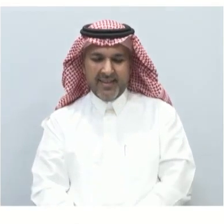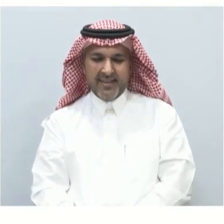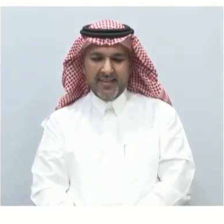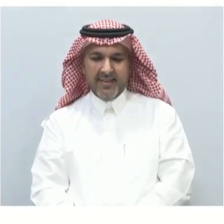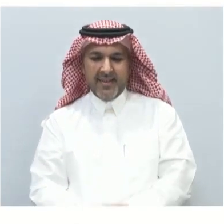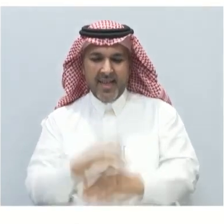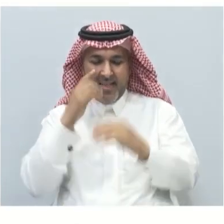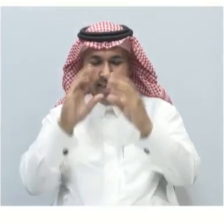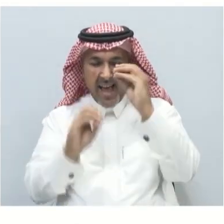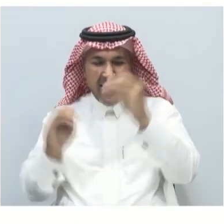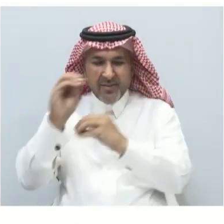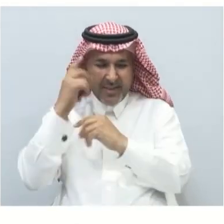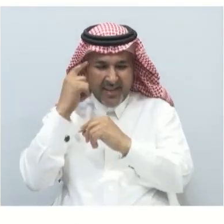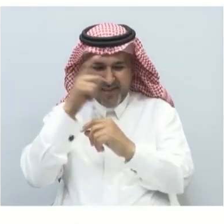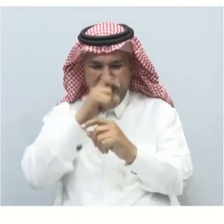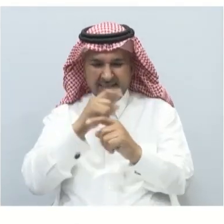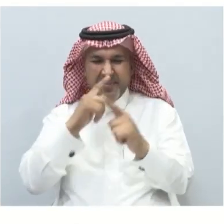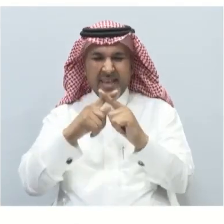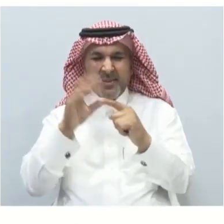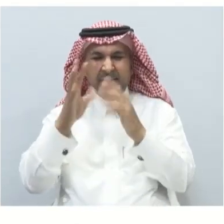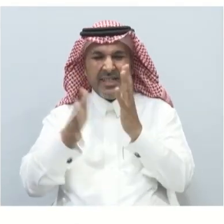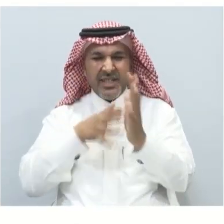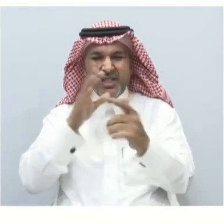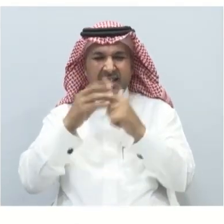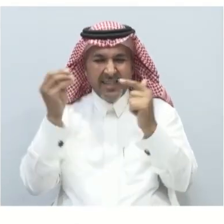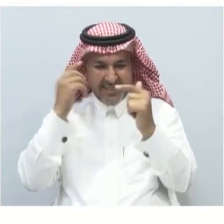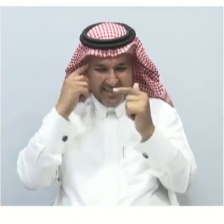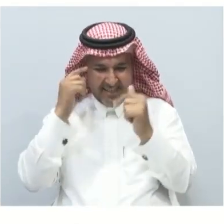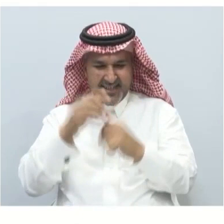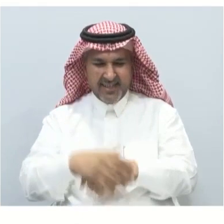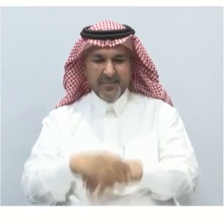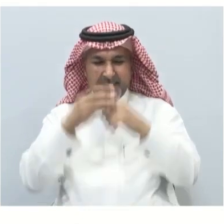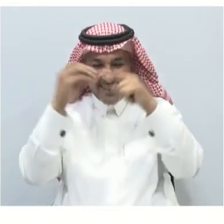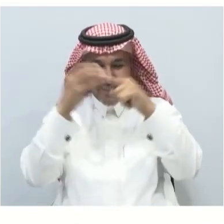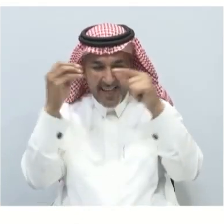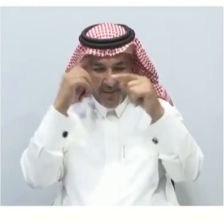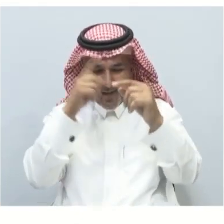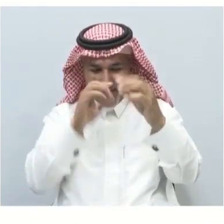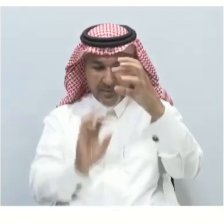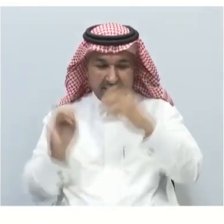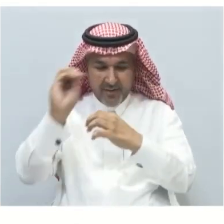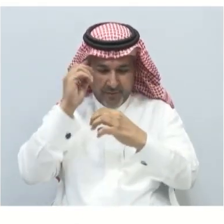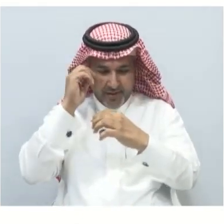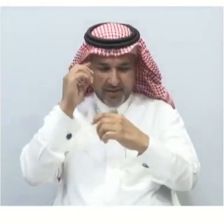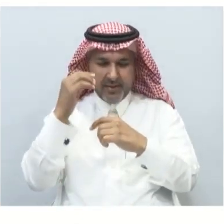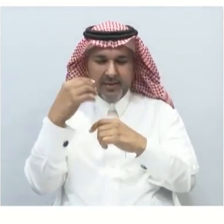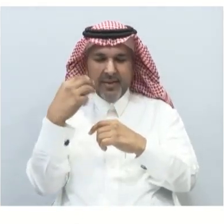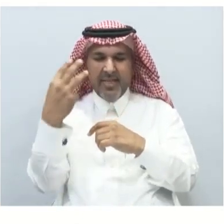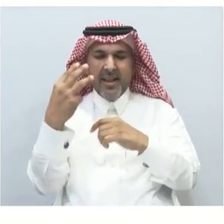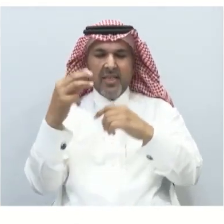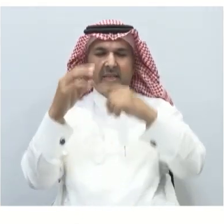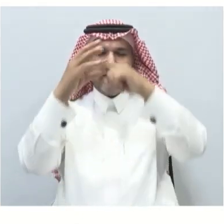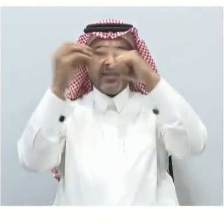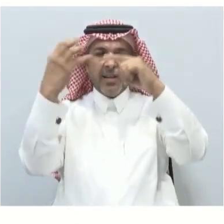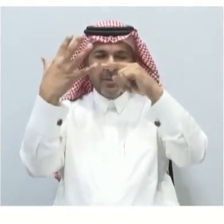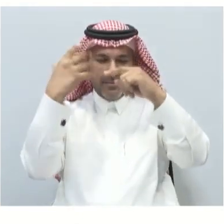في المقام هذا شو اسوي فيه اللي يكون في المقام اصعده فوق يصير بايش يصير بالسالب فيصير اس سالب